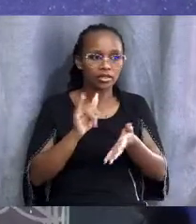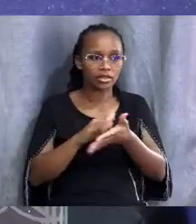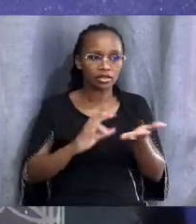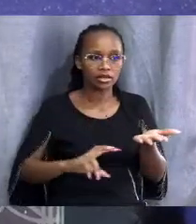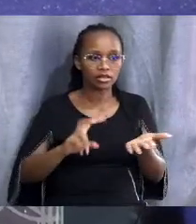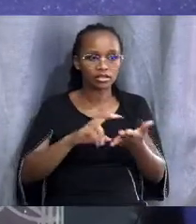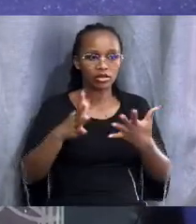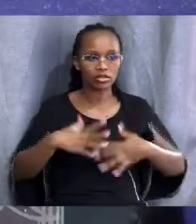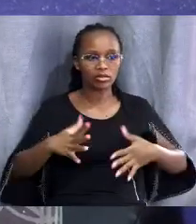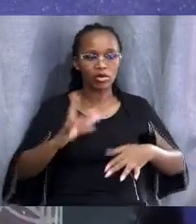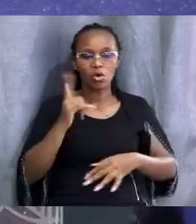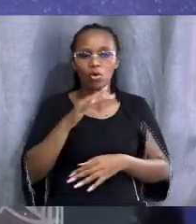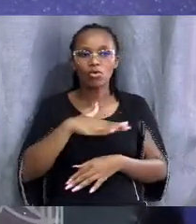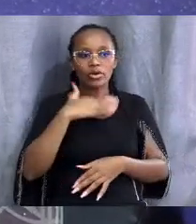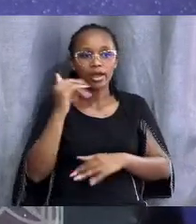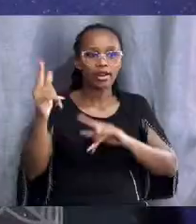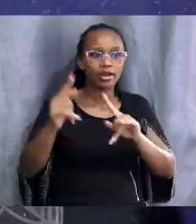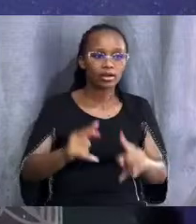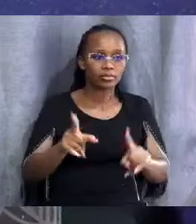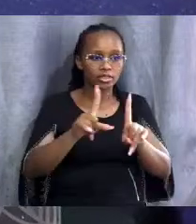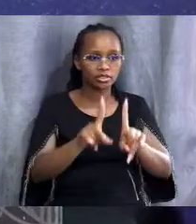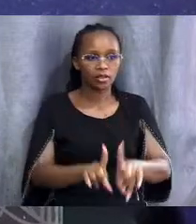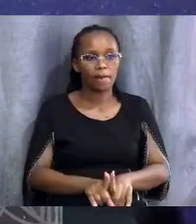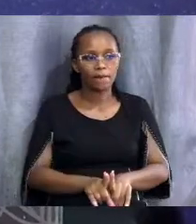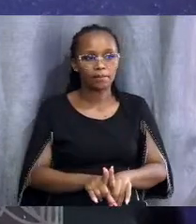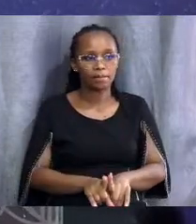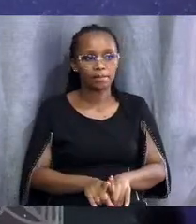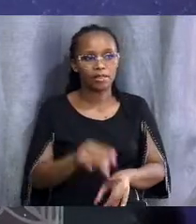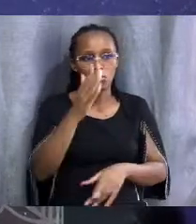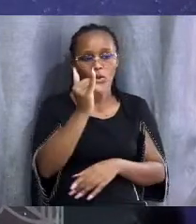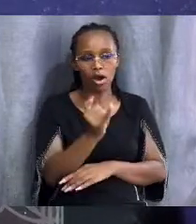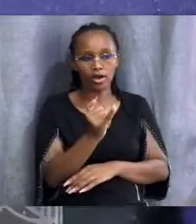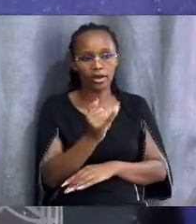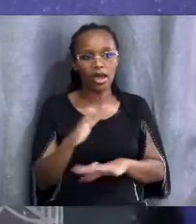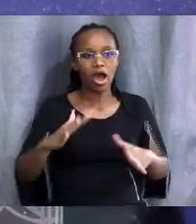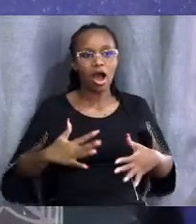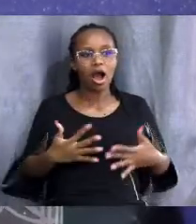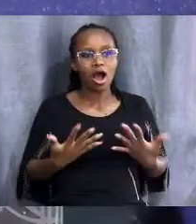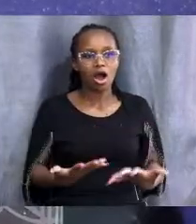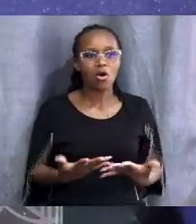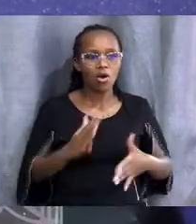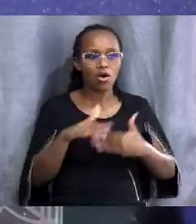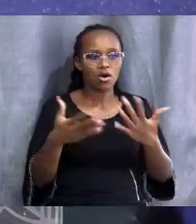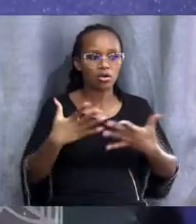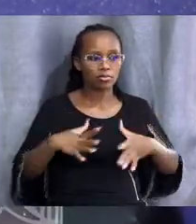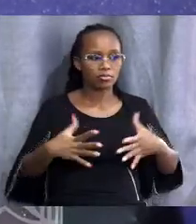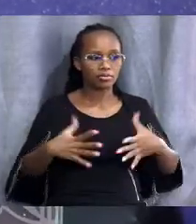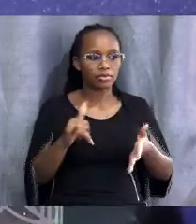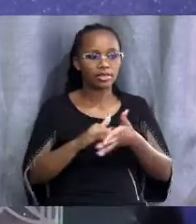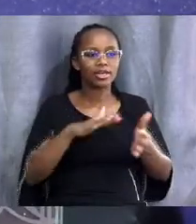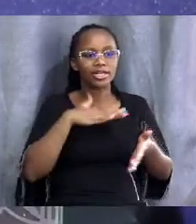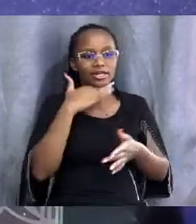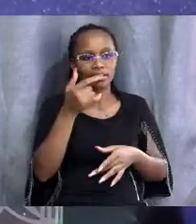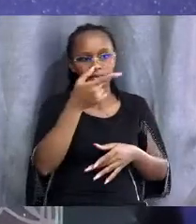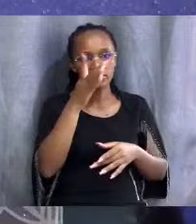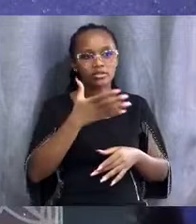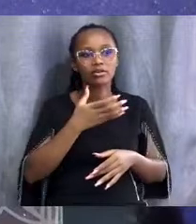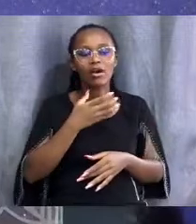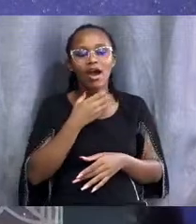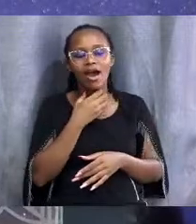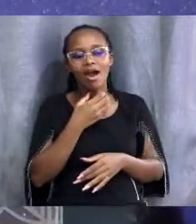kwa andu aria akuo guke onakuo nigukoro otauria andu othe makuaga ni undu wa